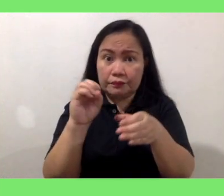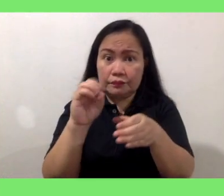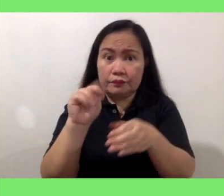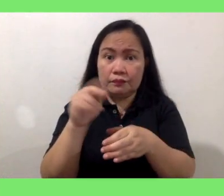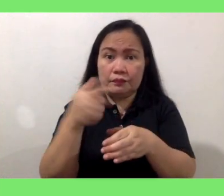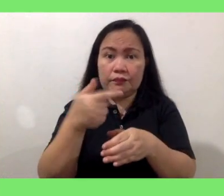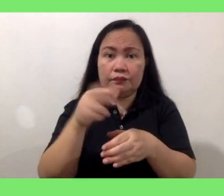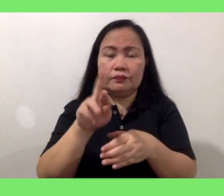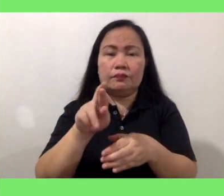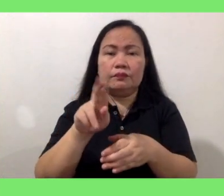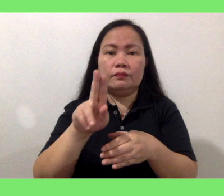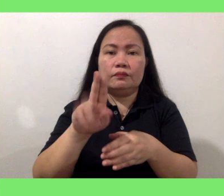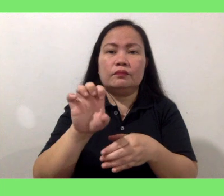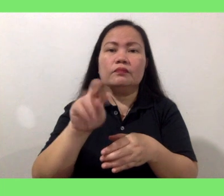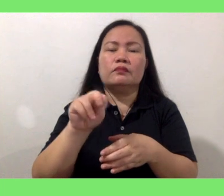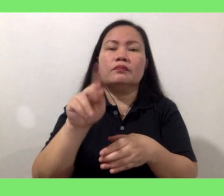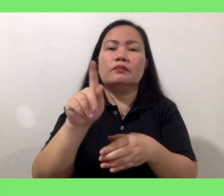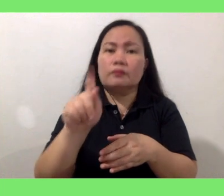po ang